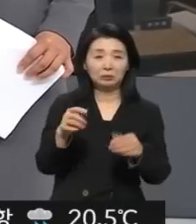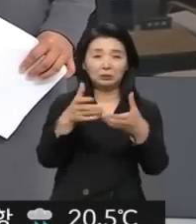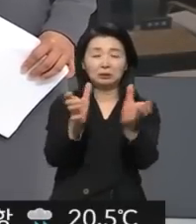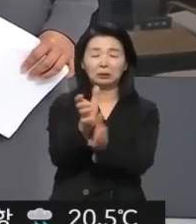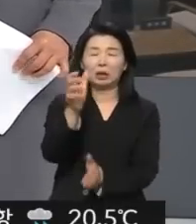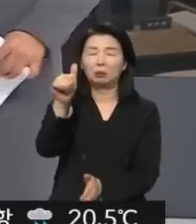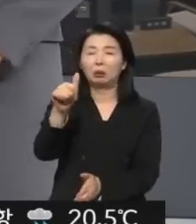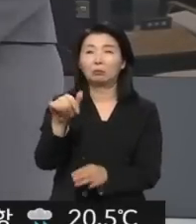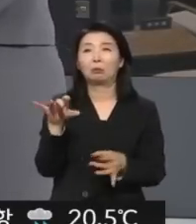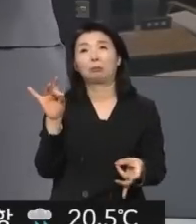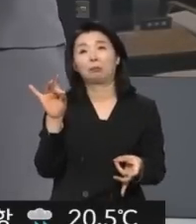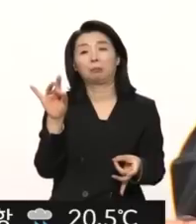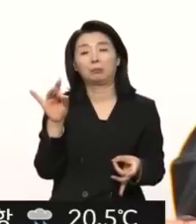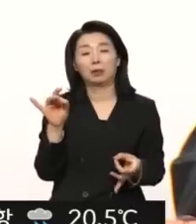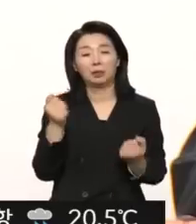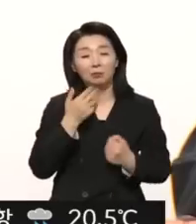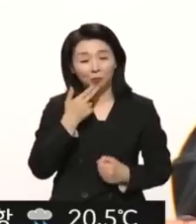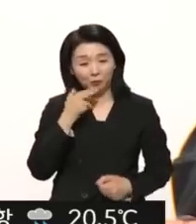거라고 했습니다.